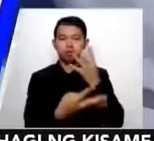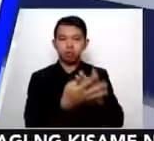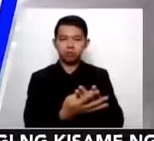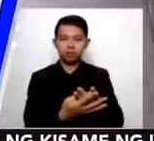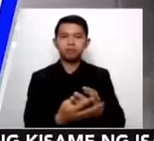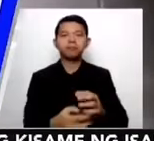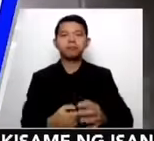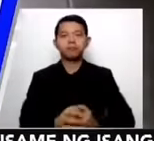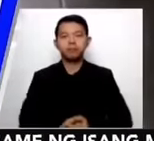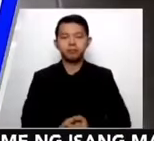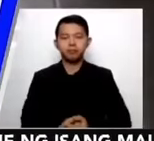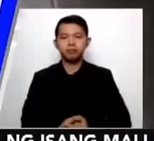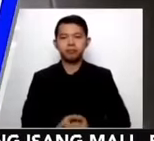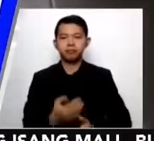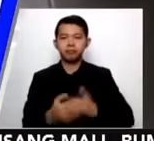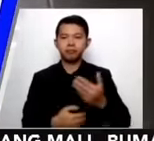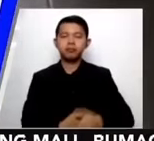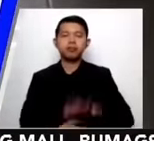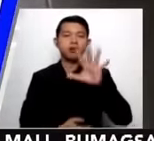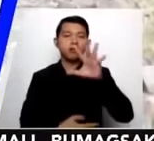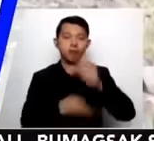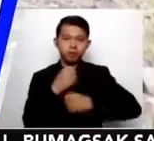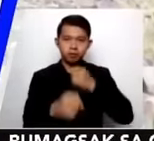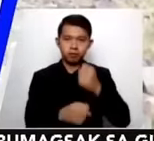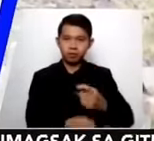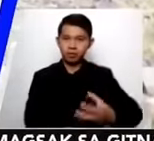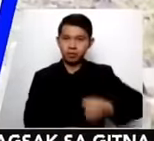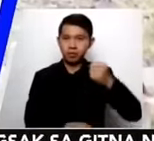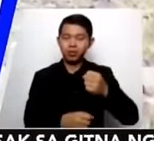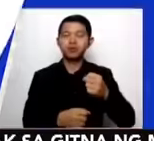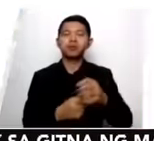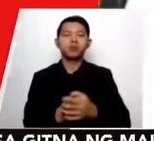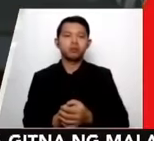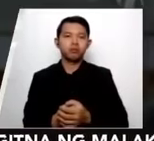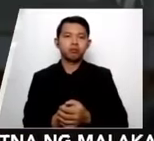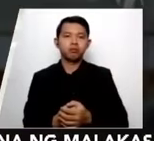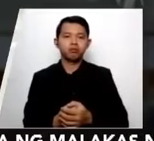5 taong tigil operasyon ng PNR sa Metro Manila simula na bukas.